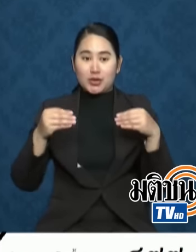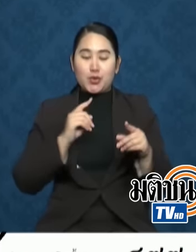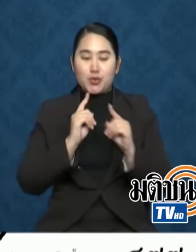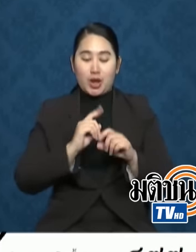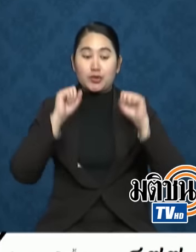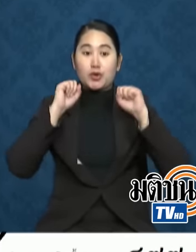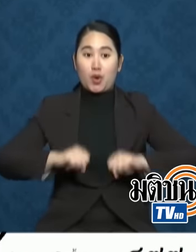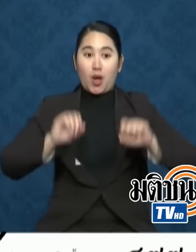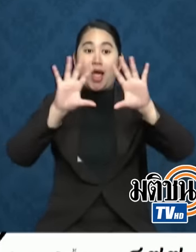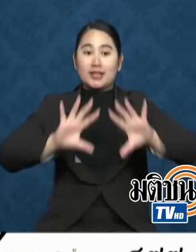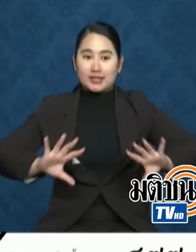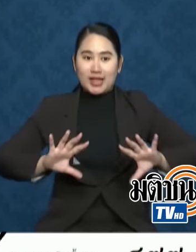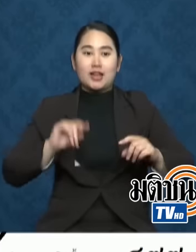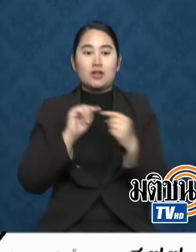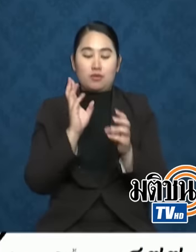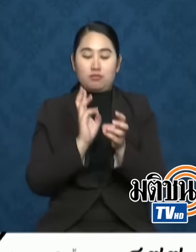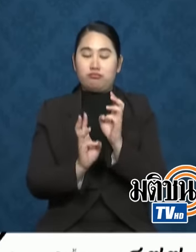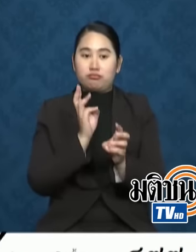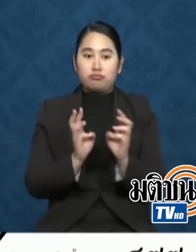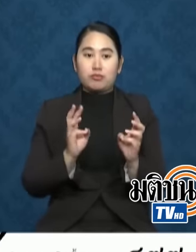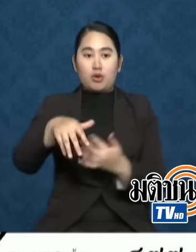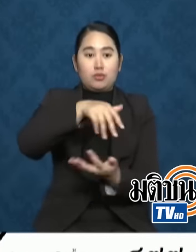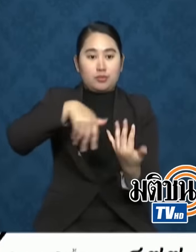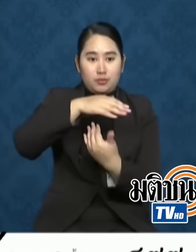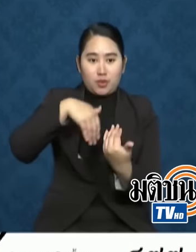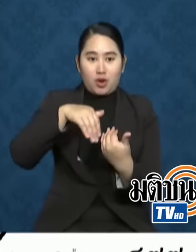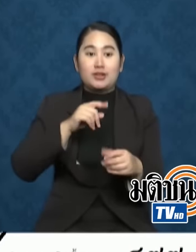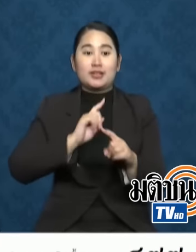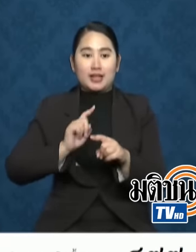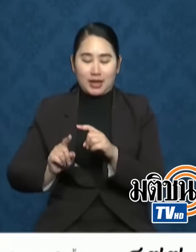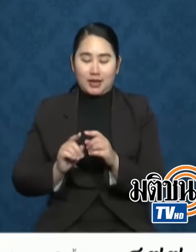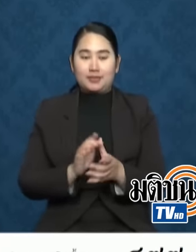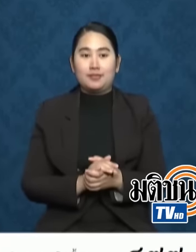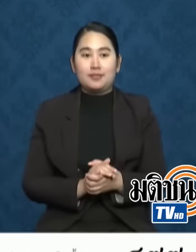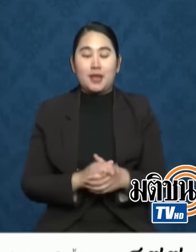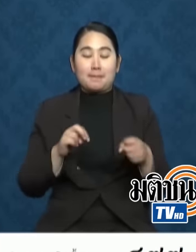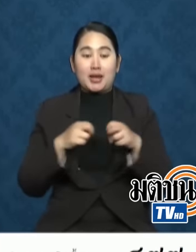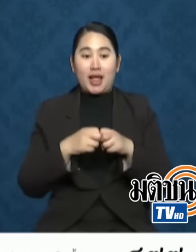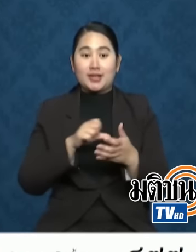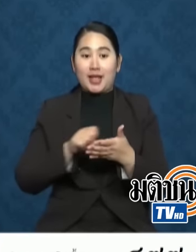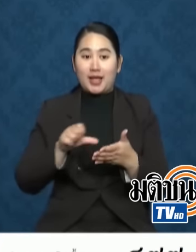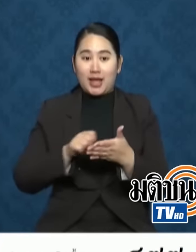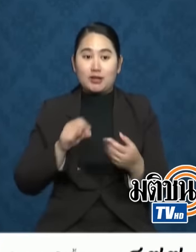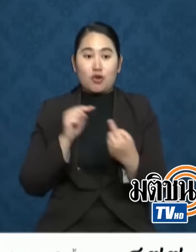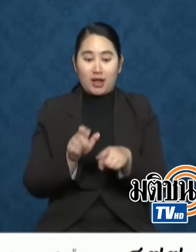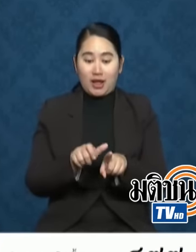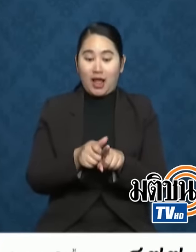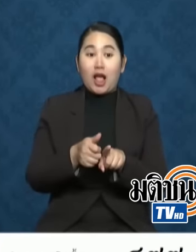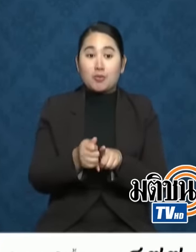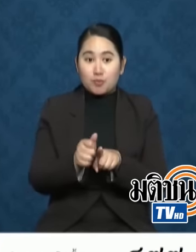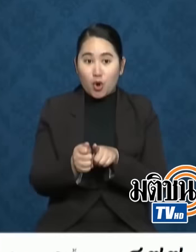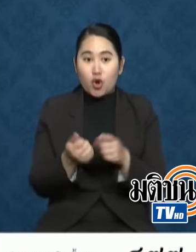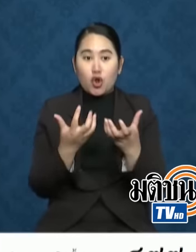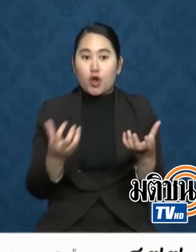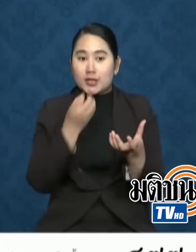กับข้อตกลงอาเซียนว่าด้วยหมอกควันข้ามพรมแดนและการค้าเสรีแล้วคือเอทิก้าในการแก้ไขประกาศข้าวโพดนำเข้าข้าวโพดอาหารสั